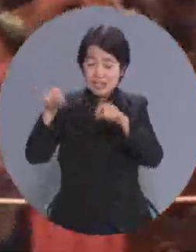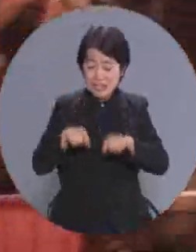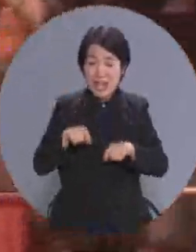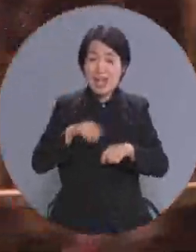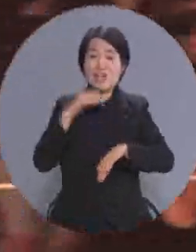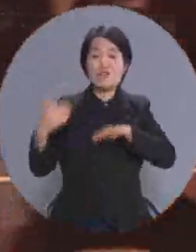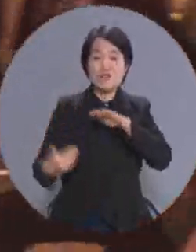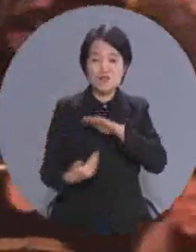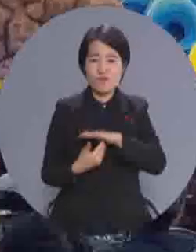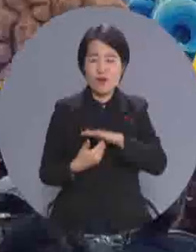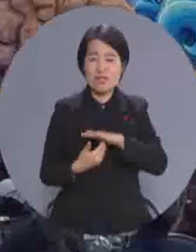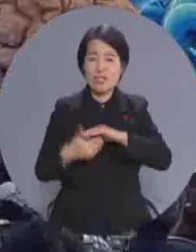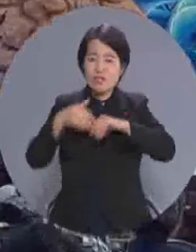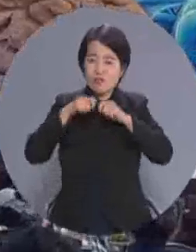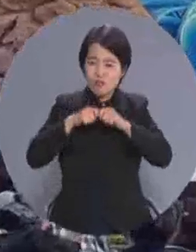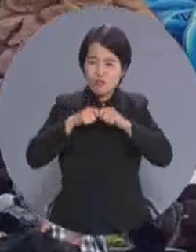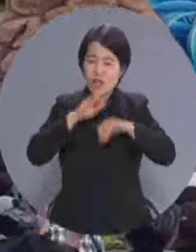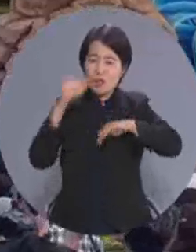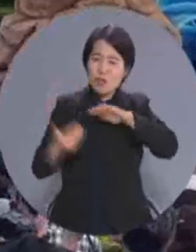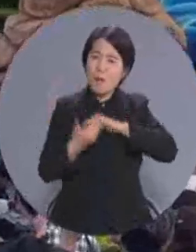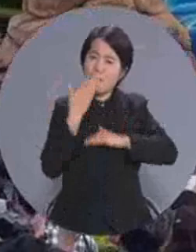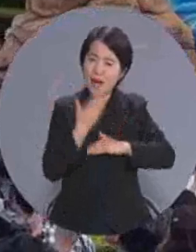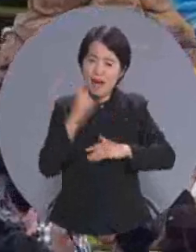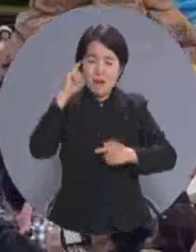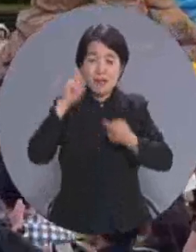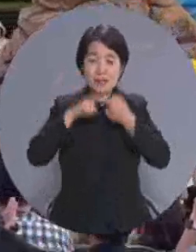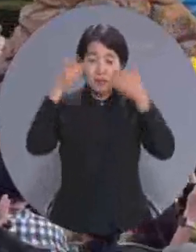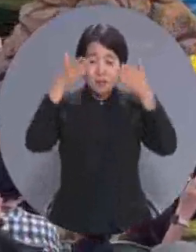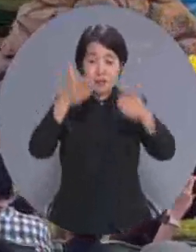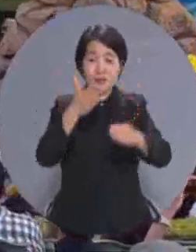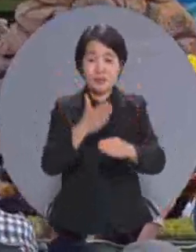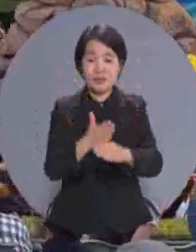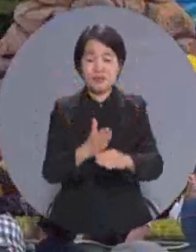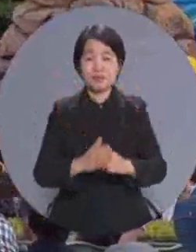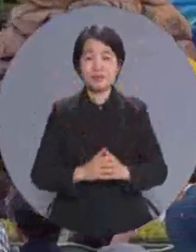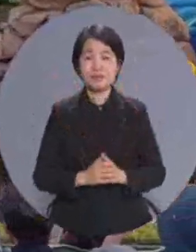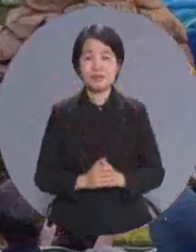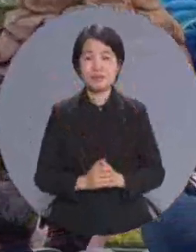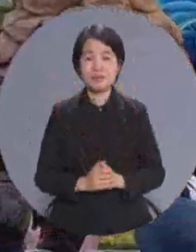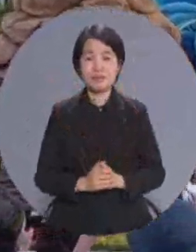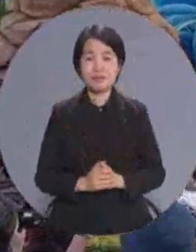비전 어느 정도 구체화할 수 있을지 주목됩니다. MBC 뉴스 김지입니다.